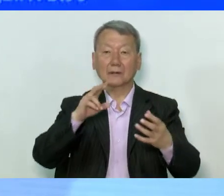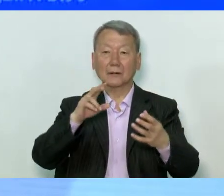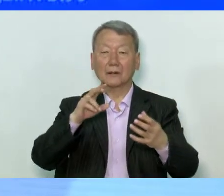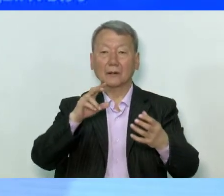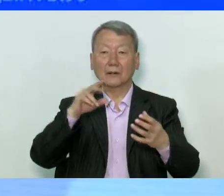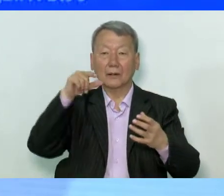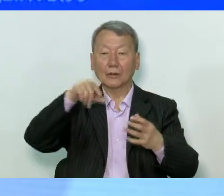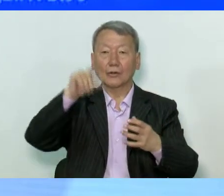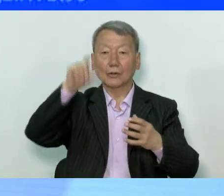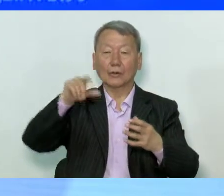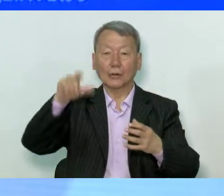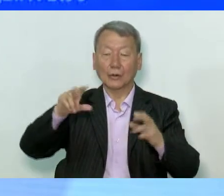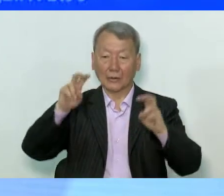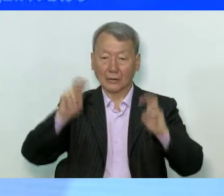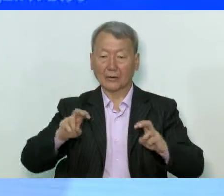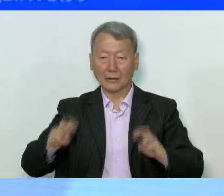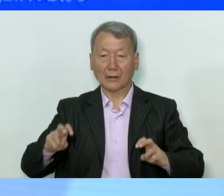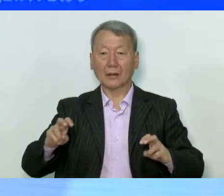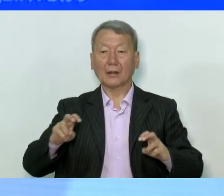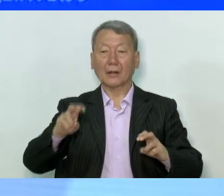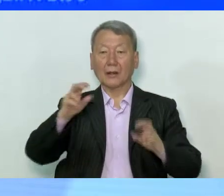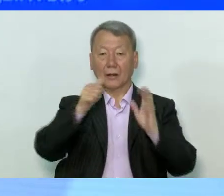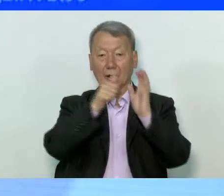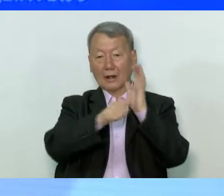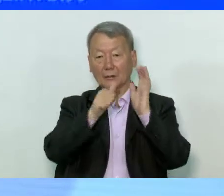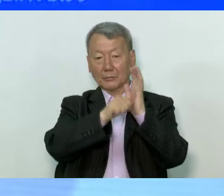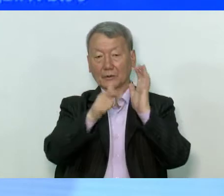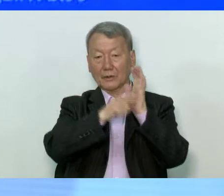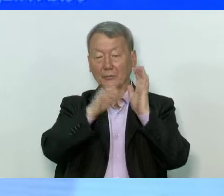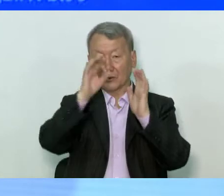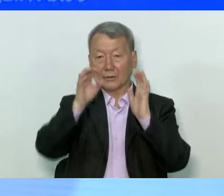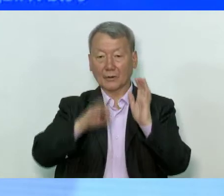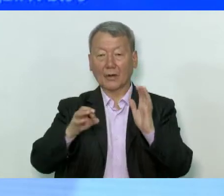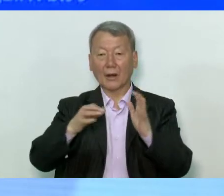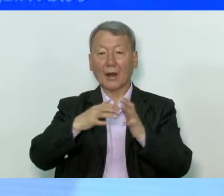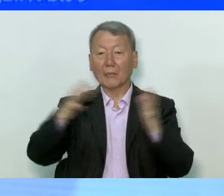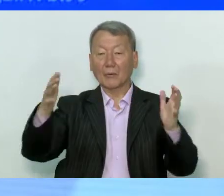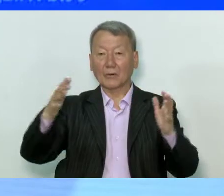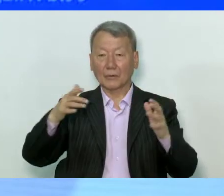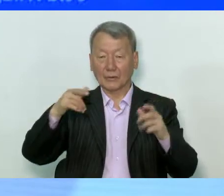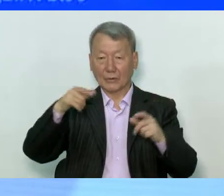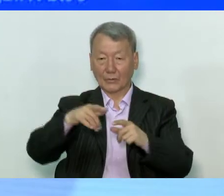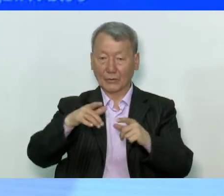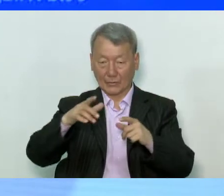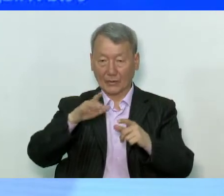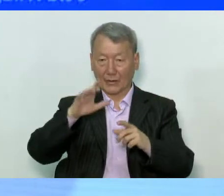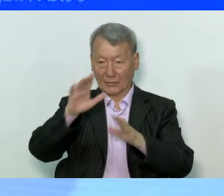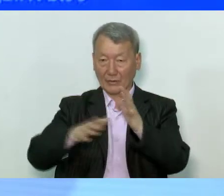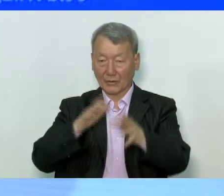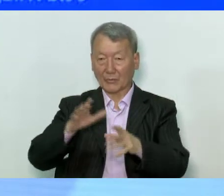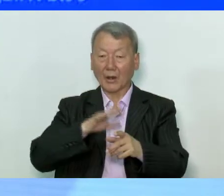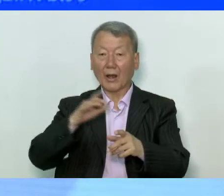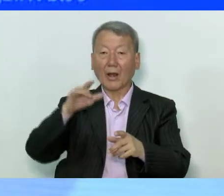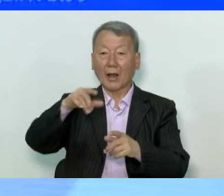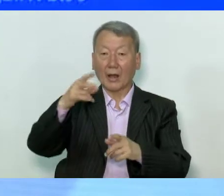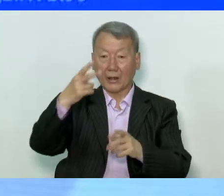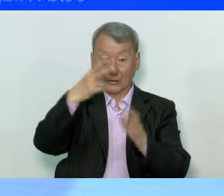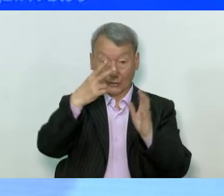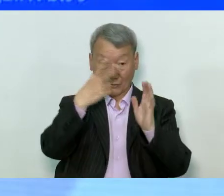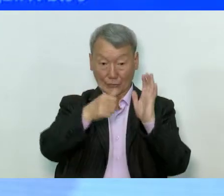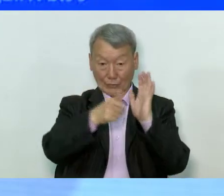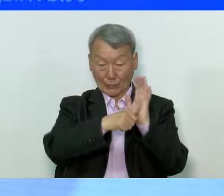Коомдук транспортто талаптагыдай олтургучтардын санынан 60-70% ашык жүргүнчү киргизүү мүмкүн болбой жаткансыйт. Муну 26